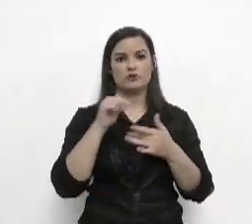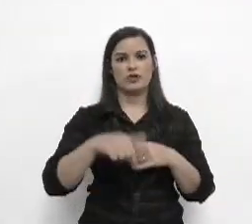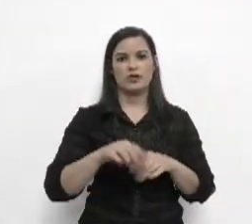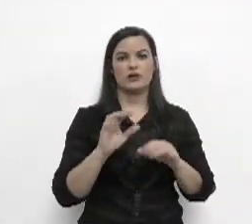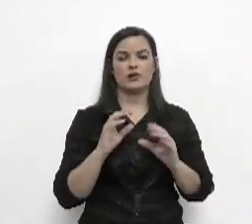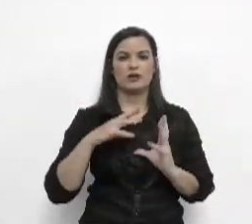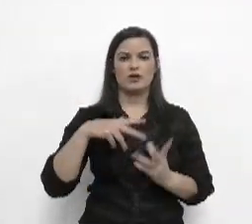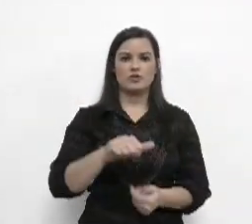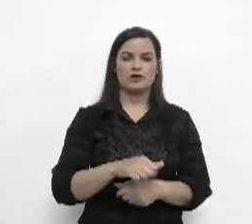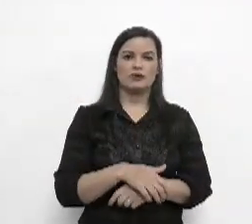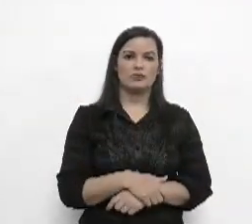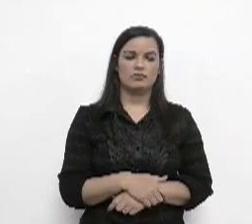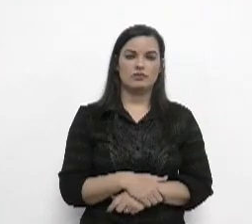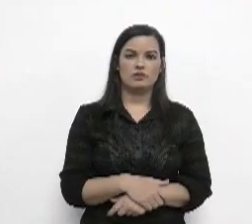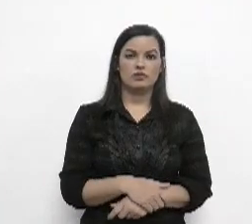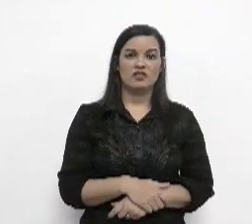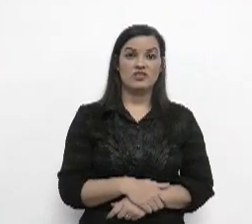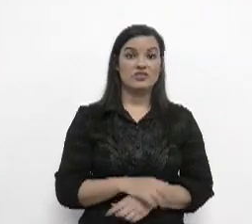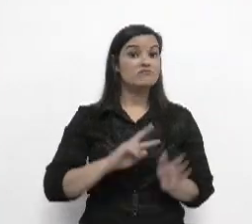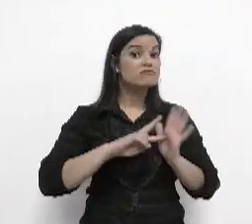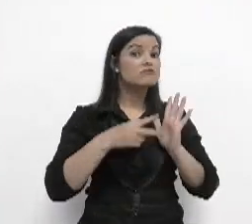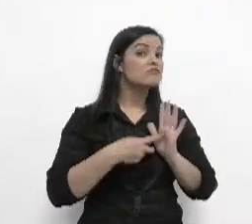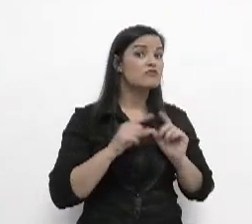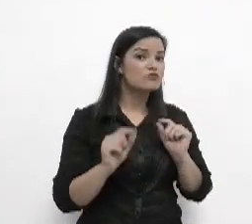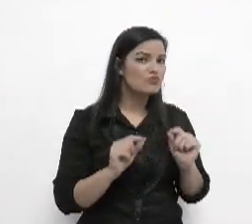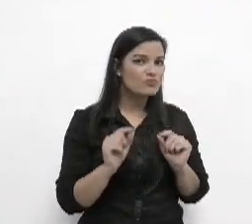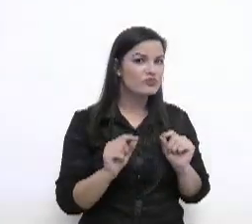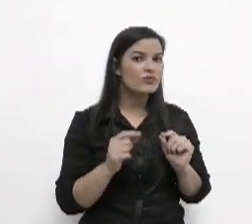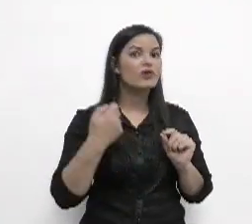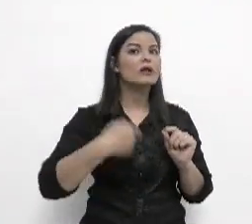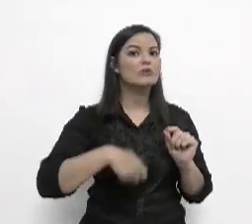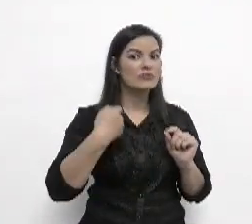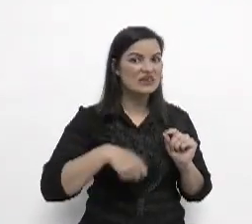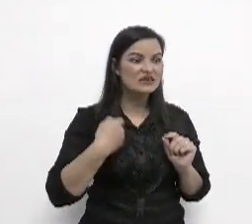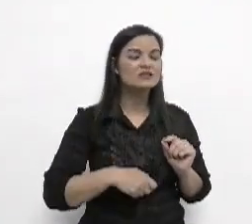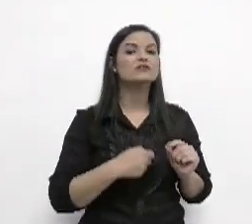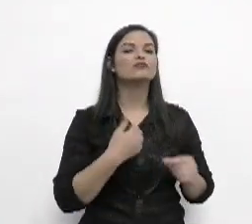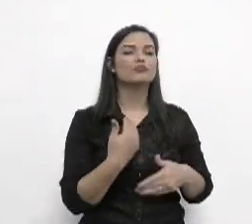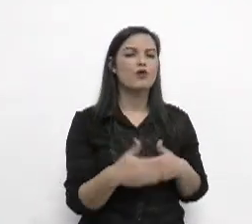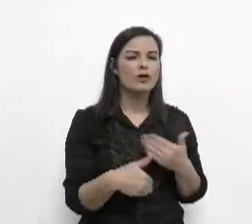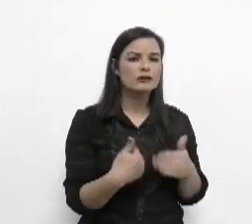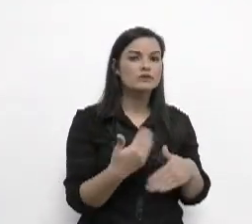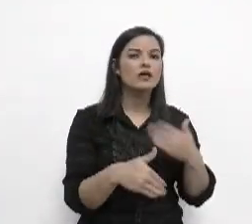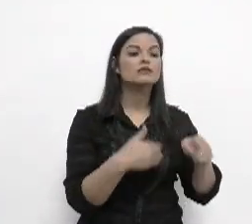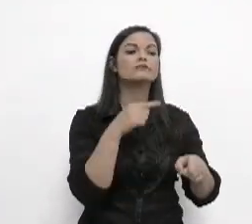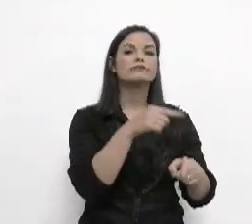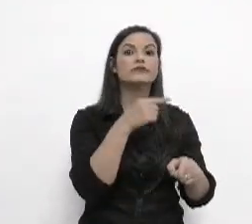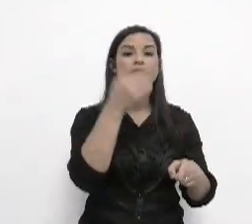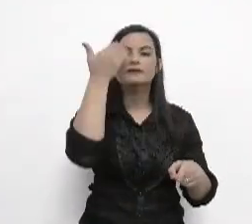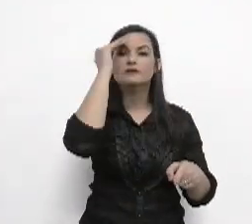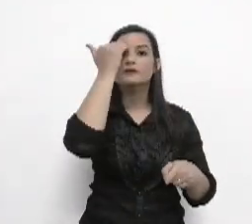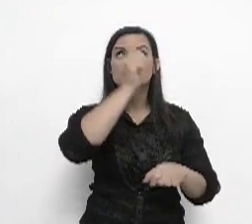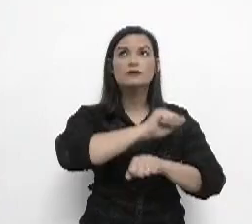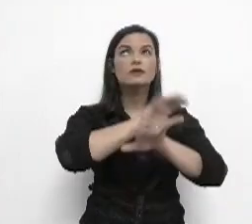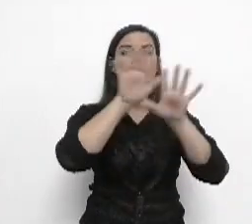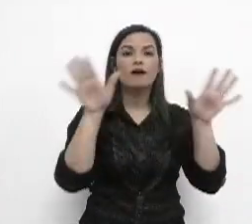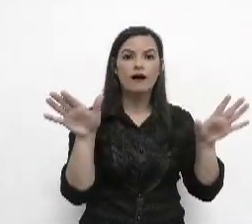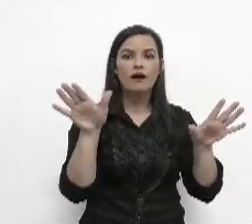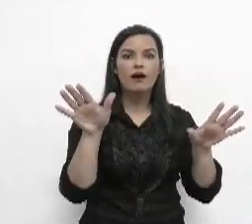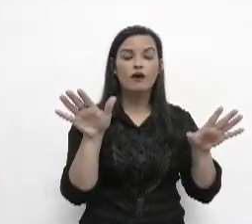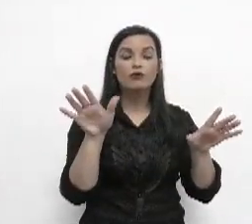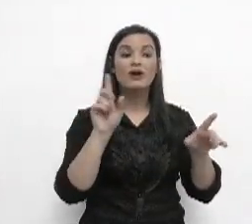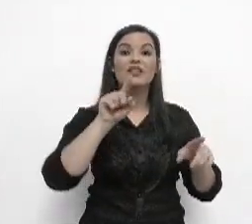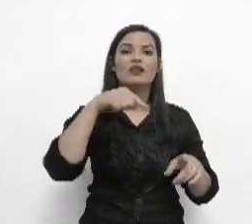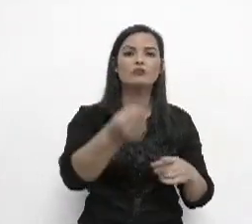이 과정이 필요했다는 이야기입니다. Isso significa então que necessitou desse processo para que ele pudesse tornar-se testemunha para a